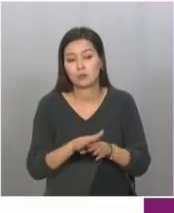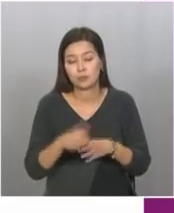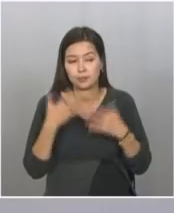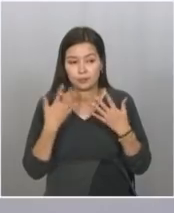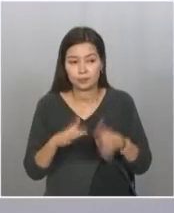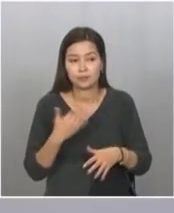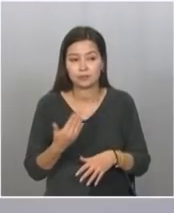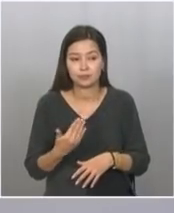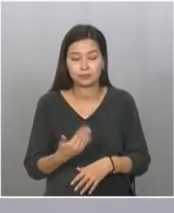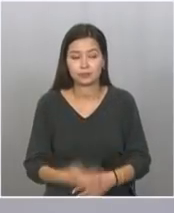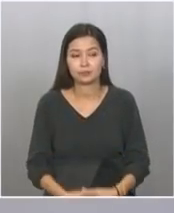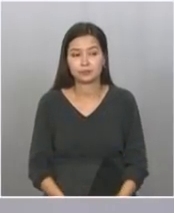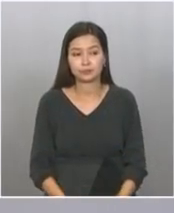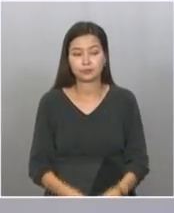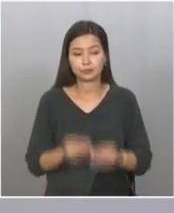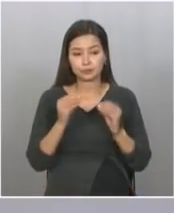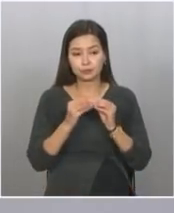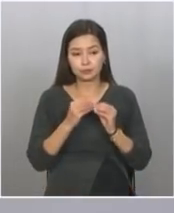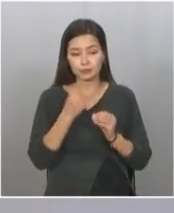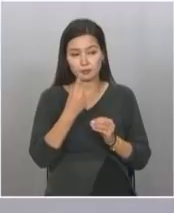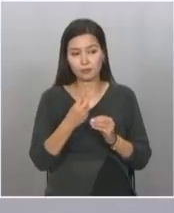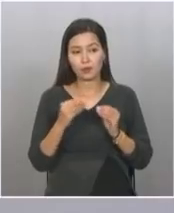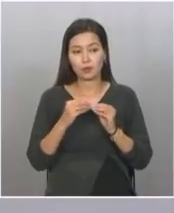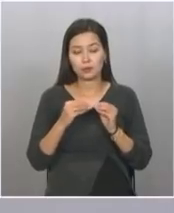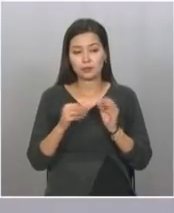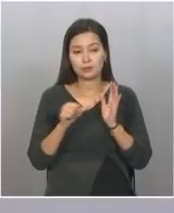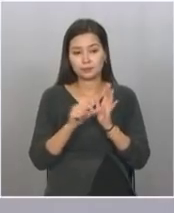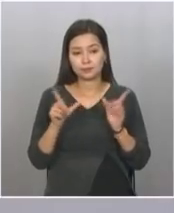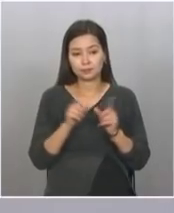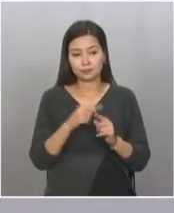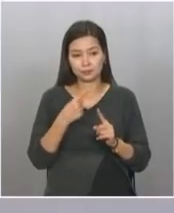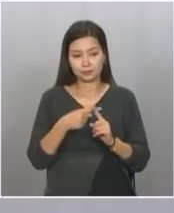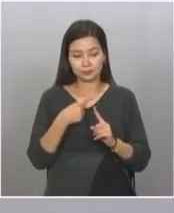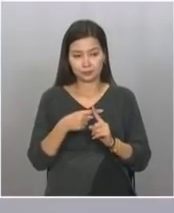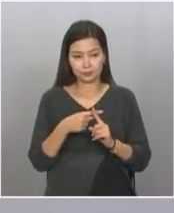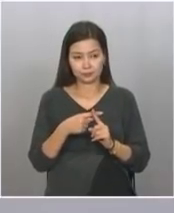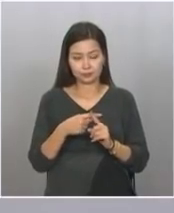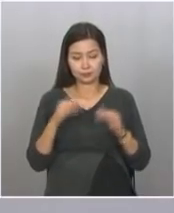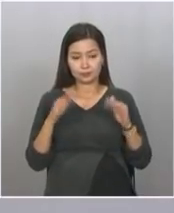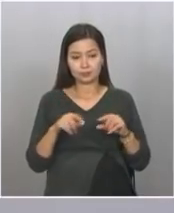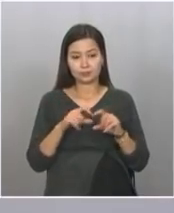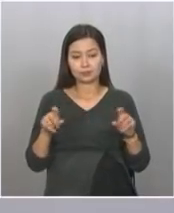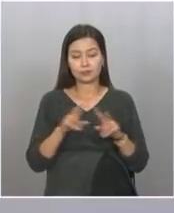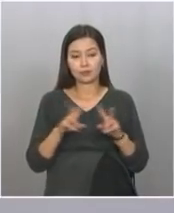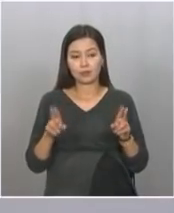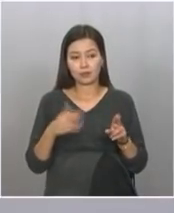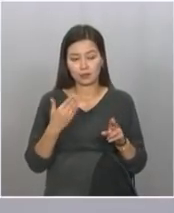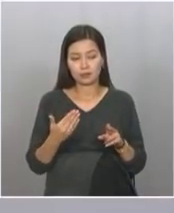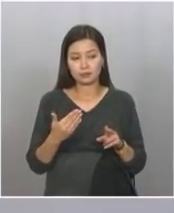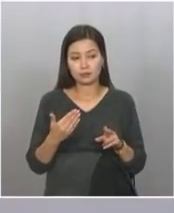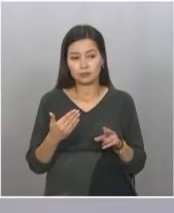жалғастырамыз. 10-нан 1 мен 10-нан 6-ның қосындысы. Бөлімдері бірдей, сол күйінше